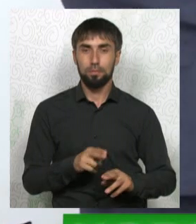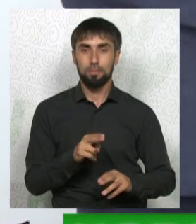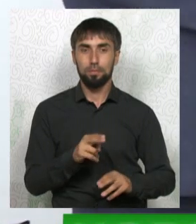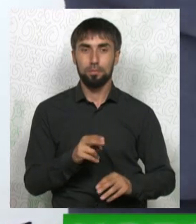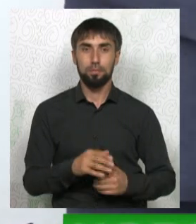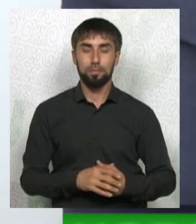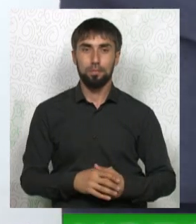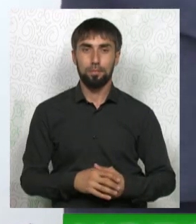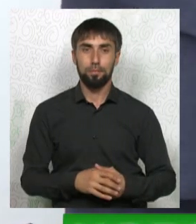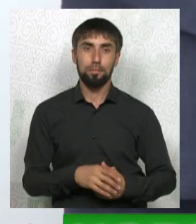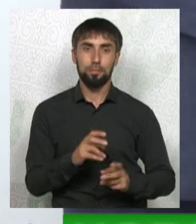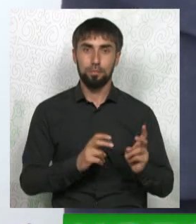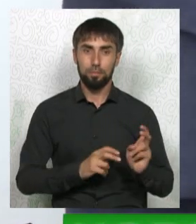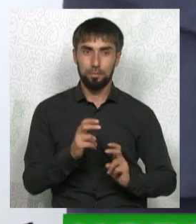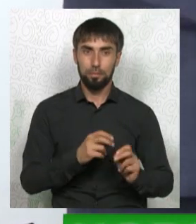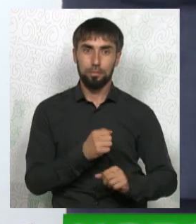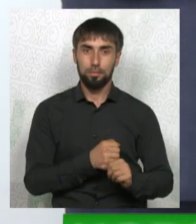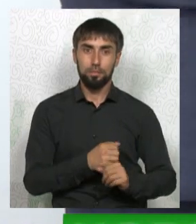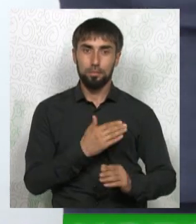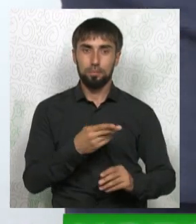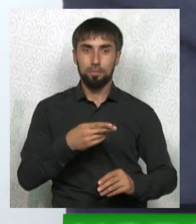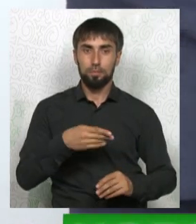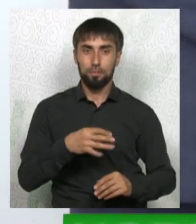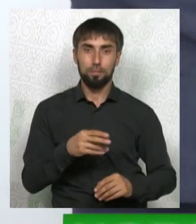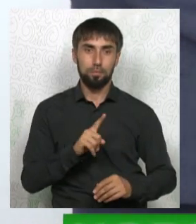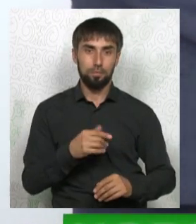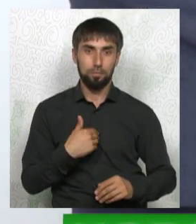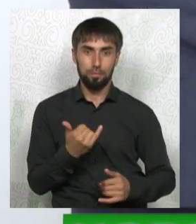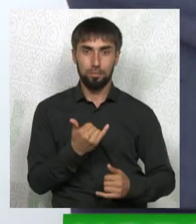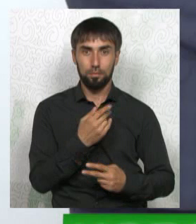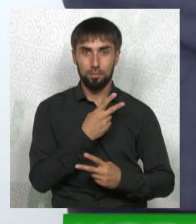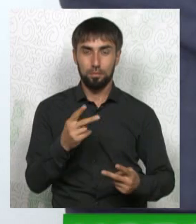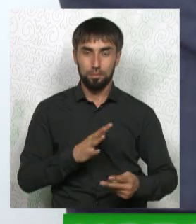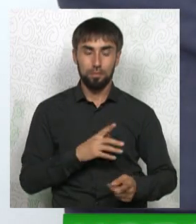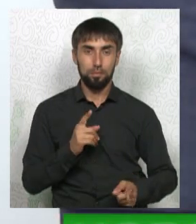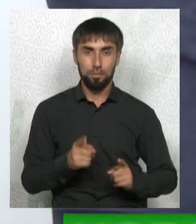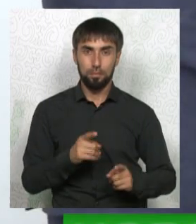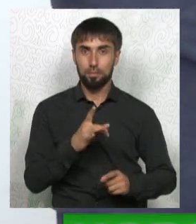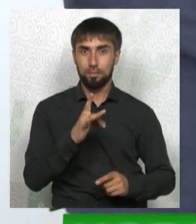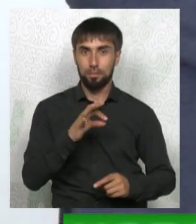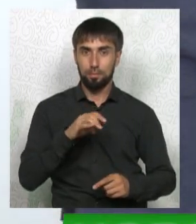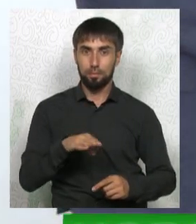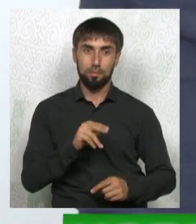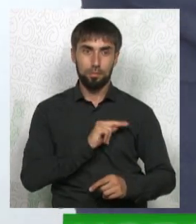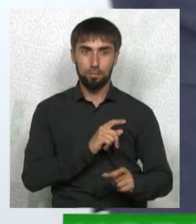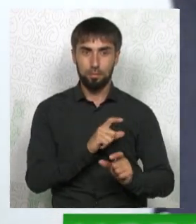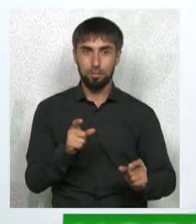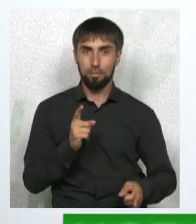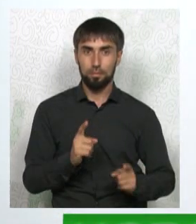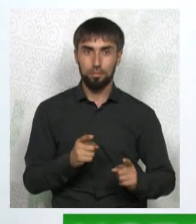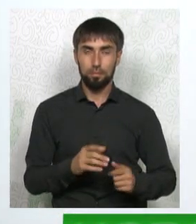такое уже производственное дело, но то, что я сегодня увидел, реальный рост сотрудников,